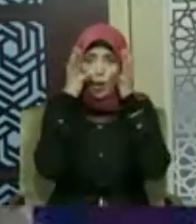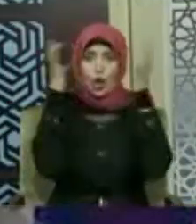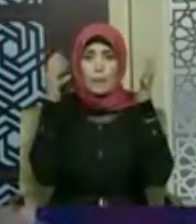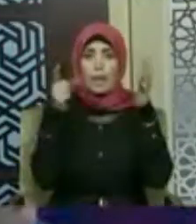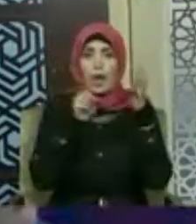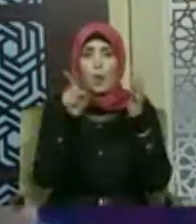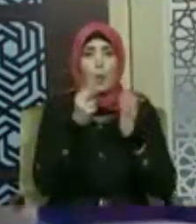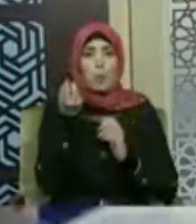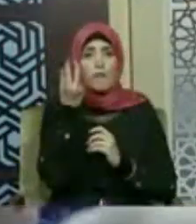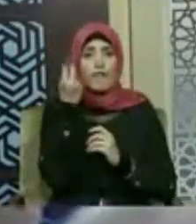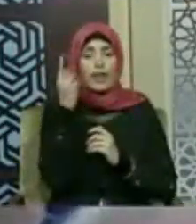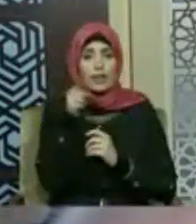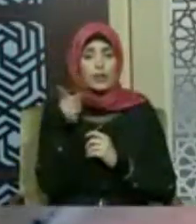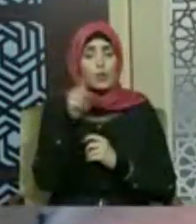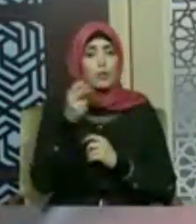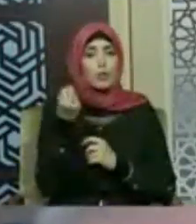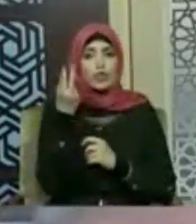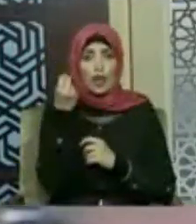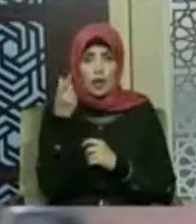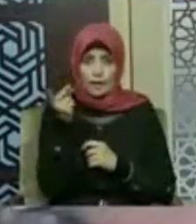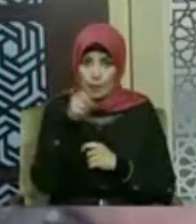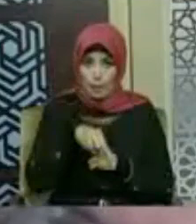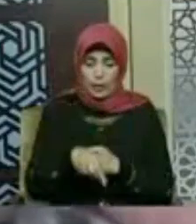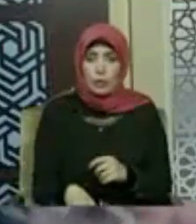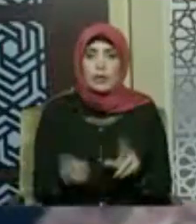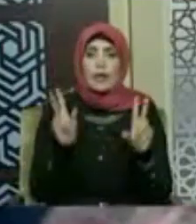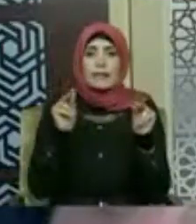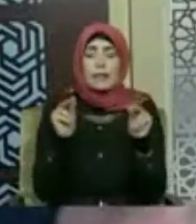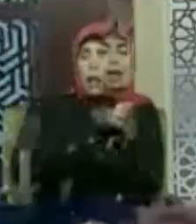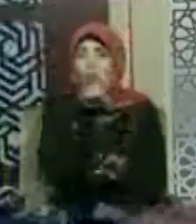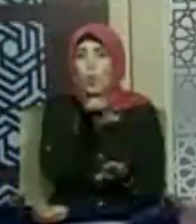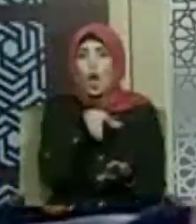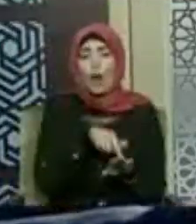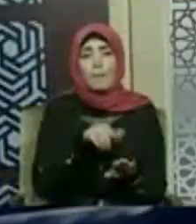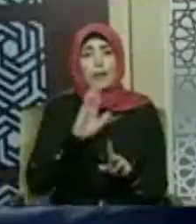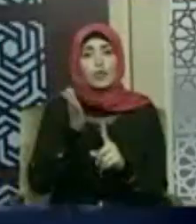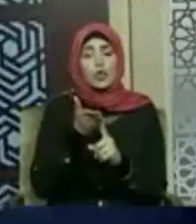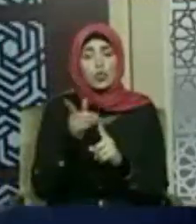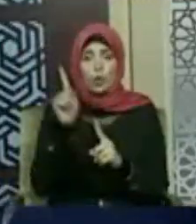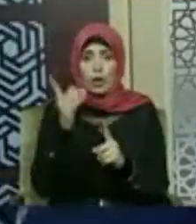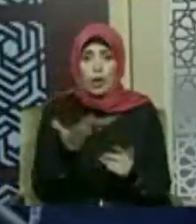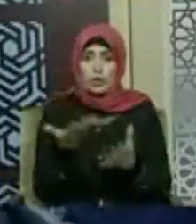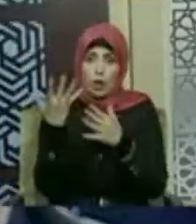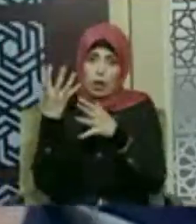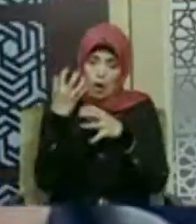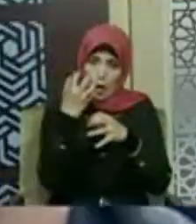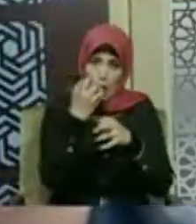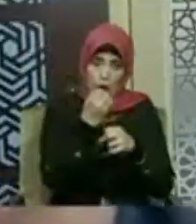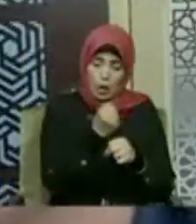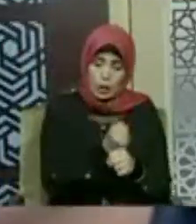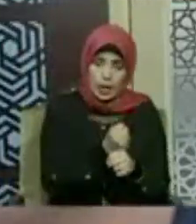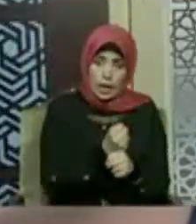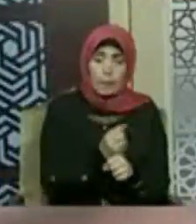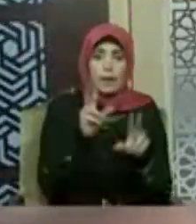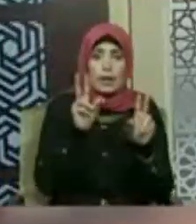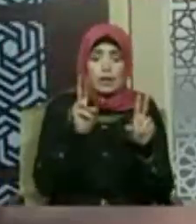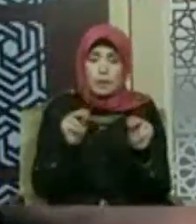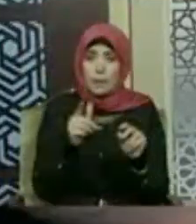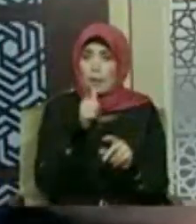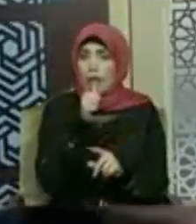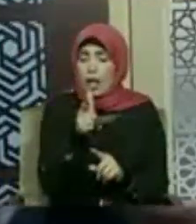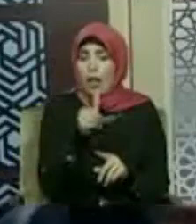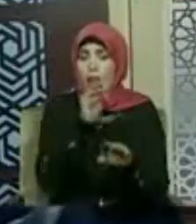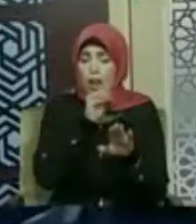والمفكرين والمثقفين، كما نبهنا سيدنا رسول الله صلى الله عليه وسلم